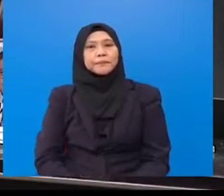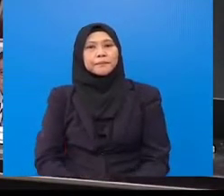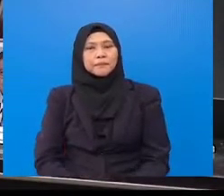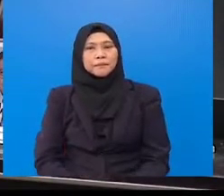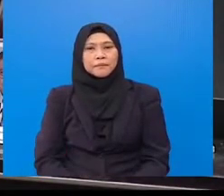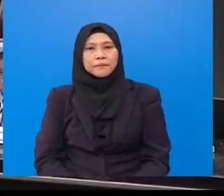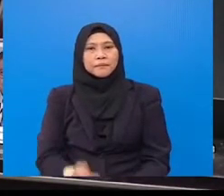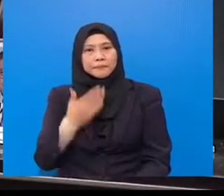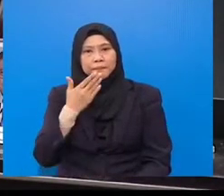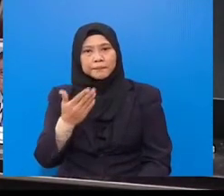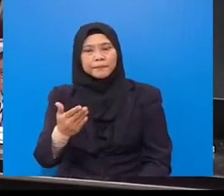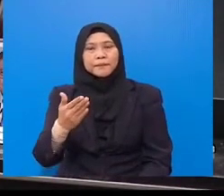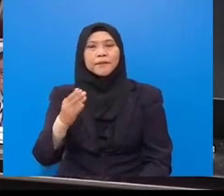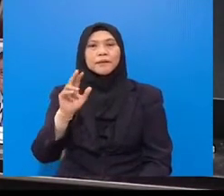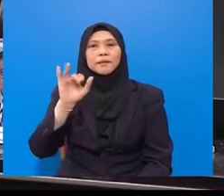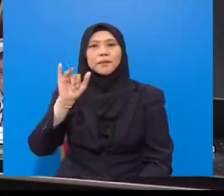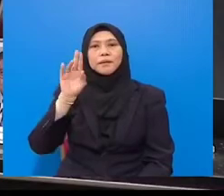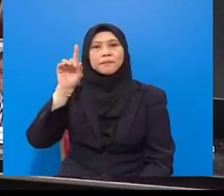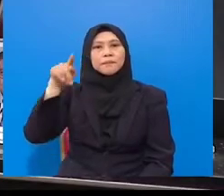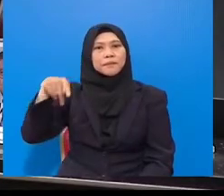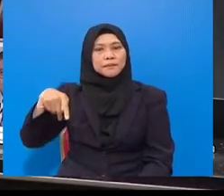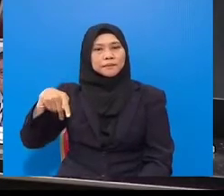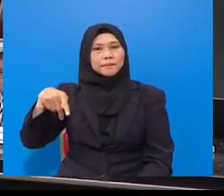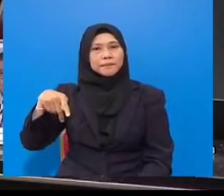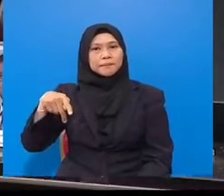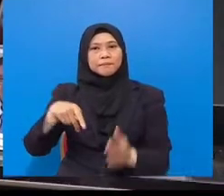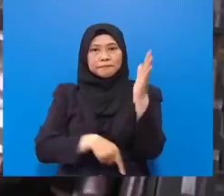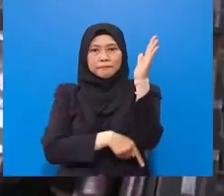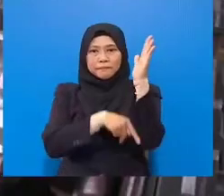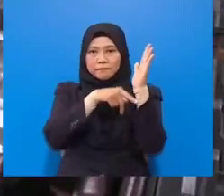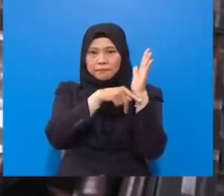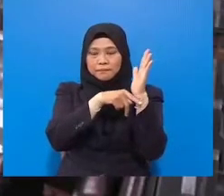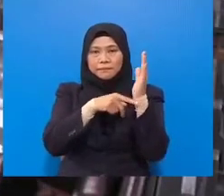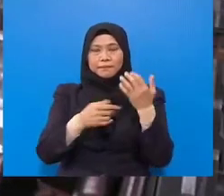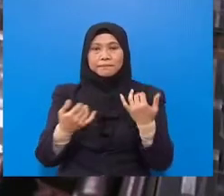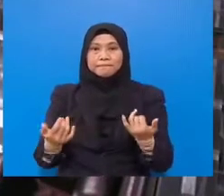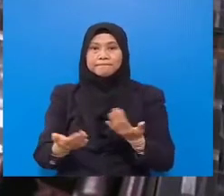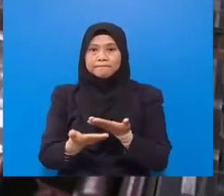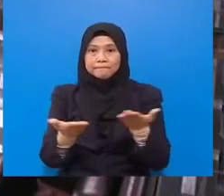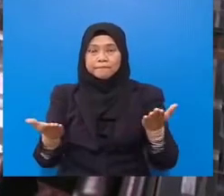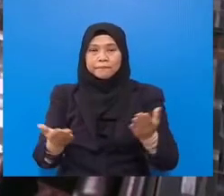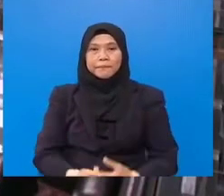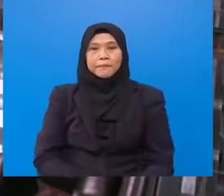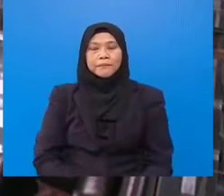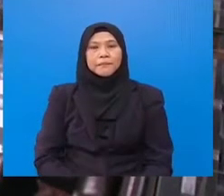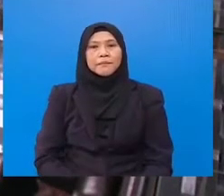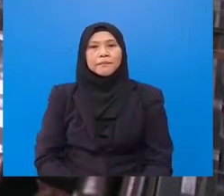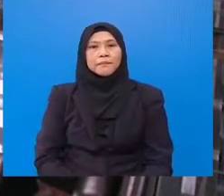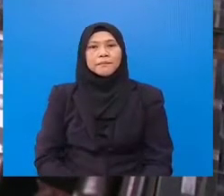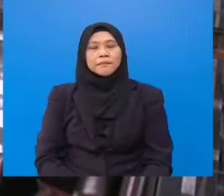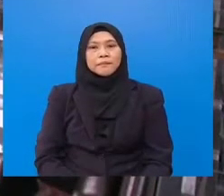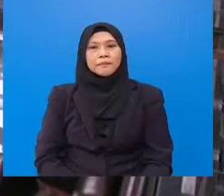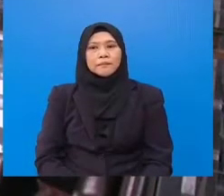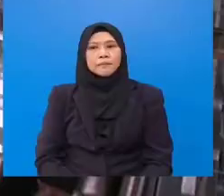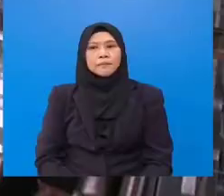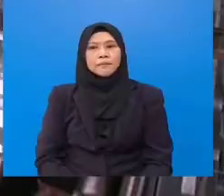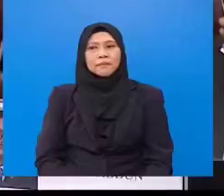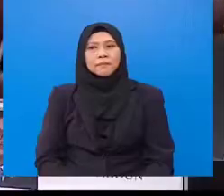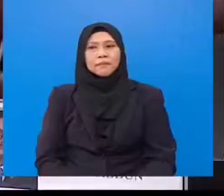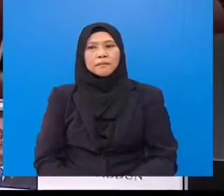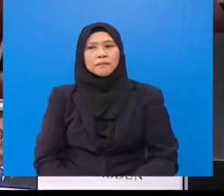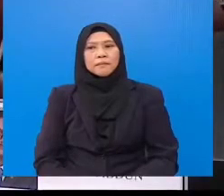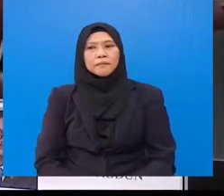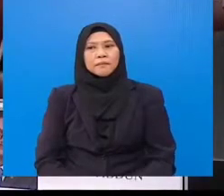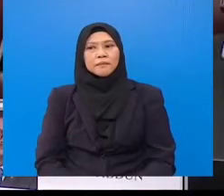Hai Tante yang di-pertuan Hai datang palingan bermuka ceria Hai bentara Tolong